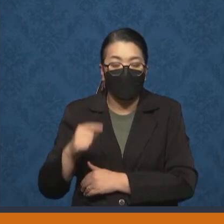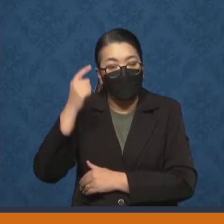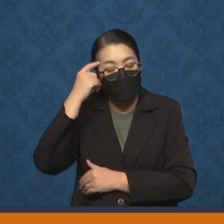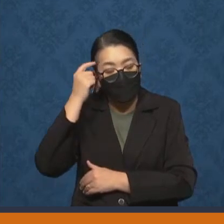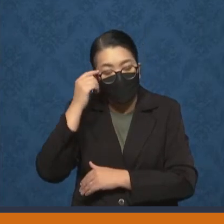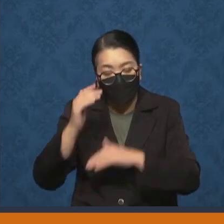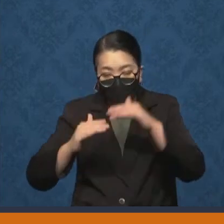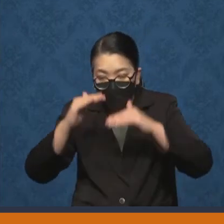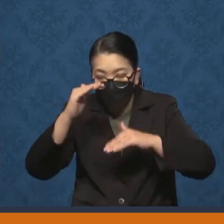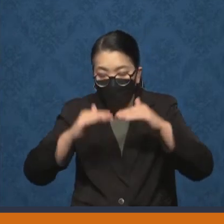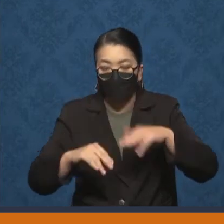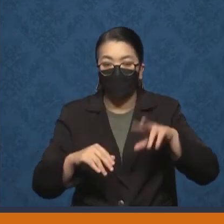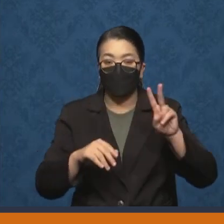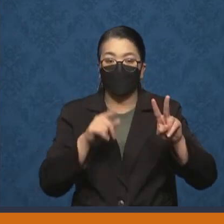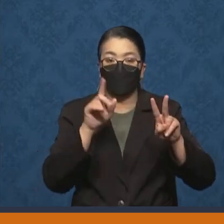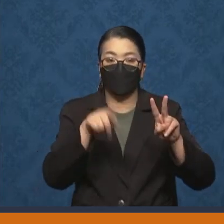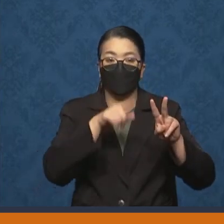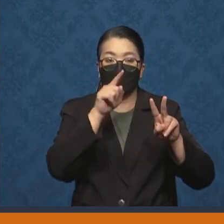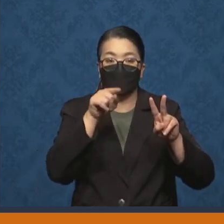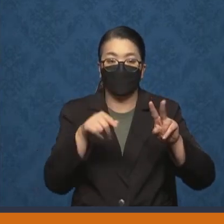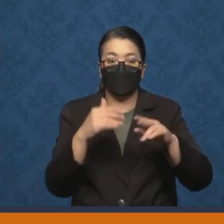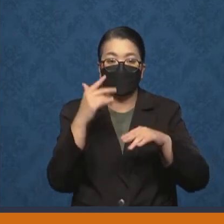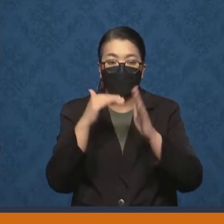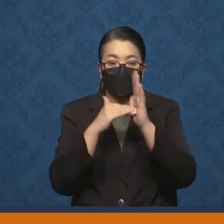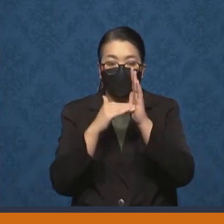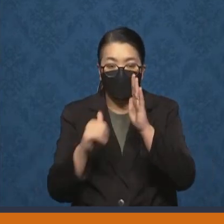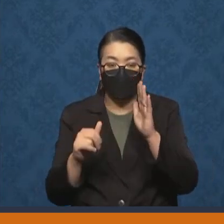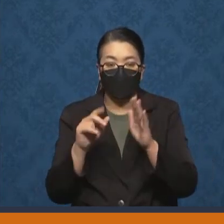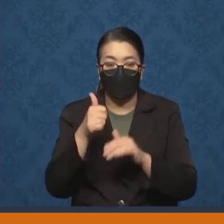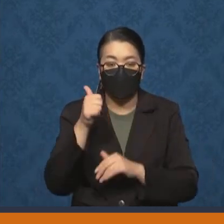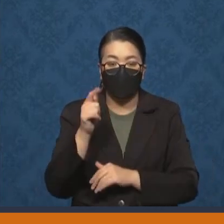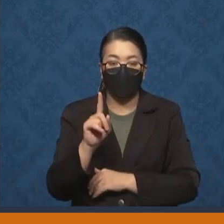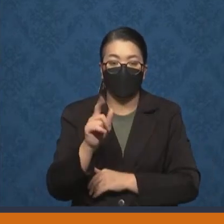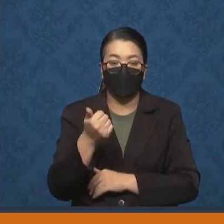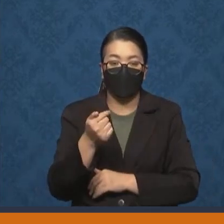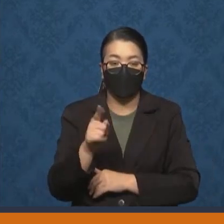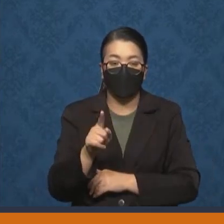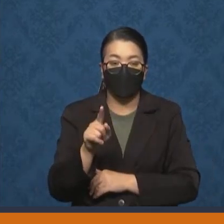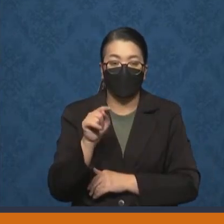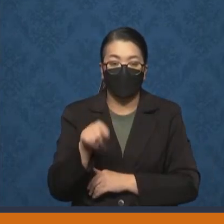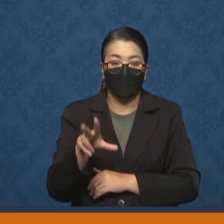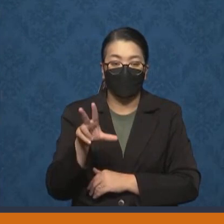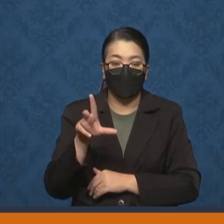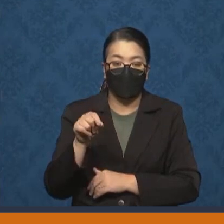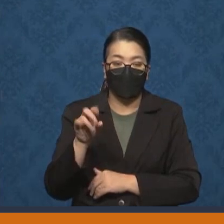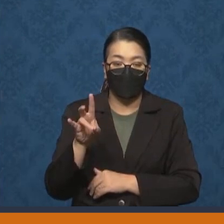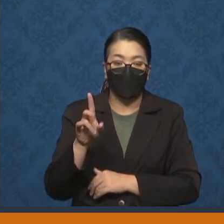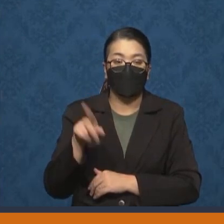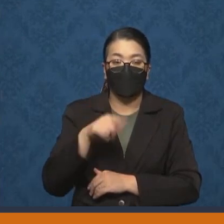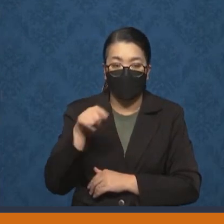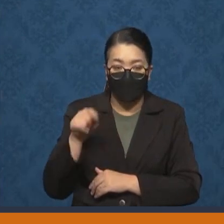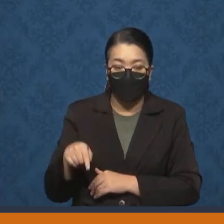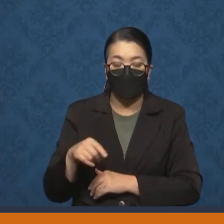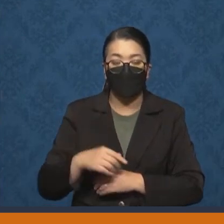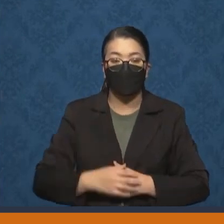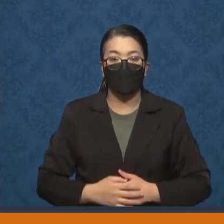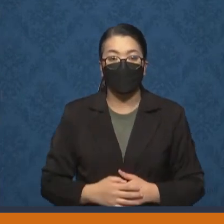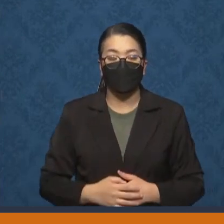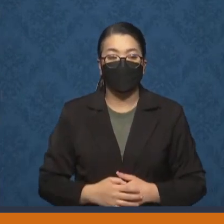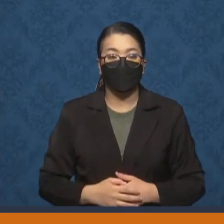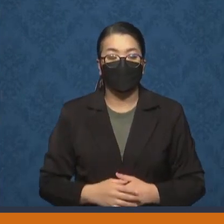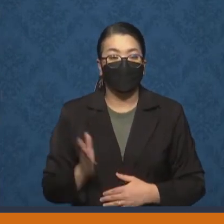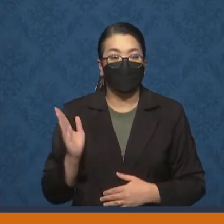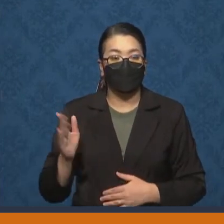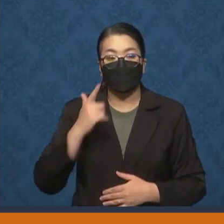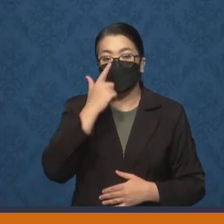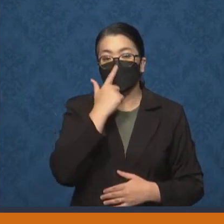ดเคลื่อนครับก็คือเอา 2% เนี่ยลบกันได้ประมาณ 11.27% point นะครับต่างกันครับลองมาดูกับตารางสีแด